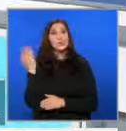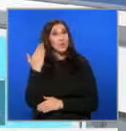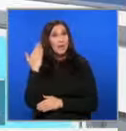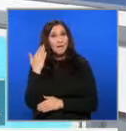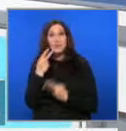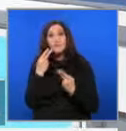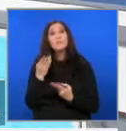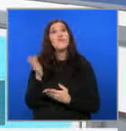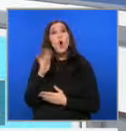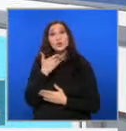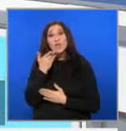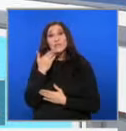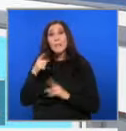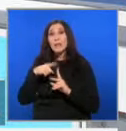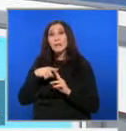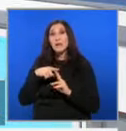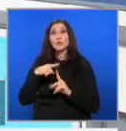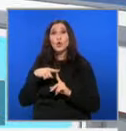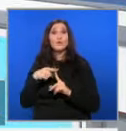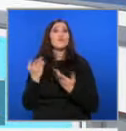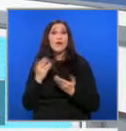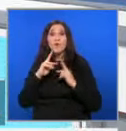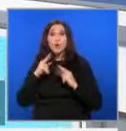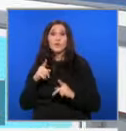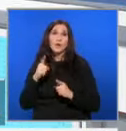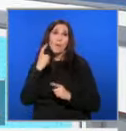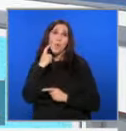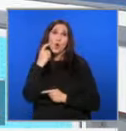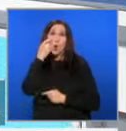чуем какво още разказа Петър Тодоров и какъв беше отговора на Бойко Рашков.